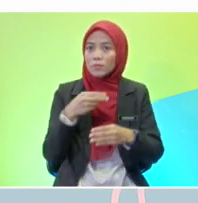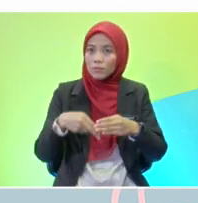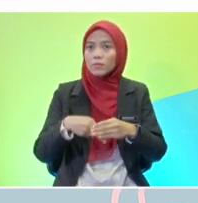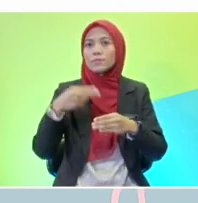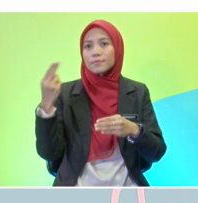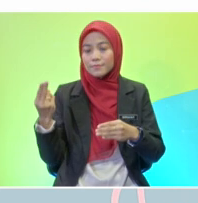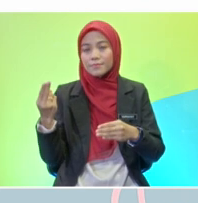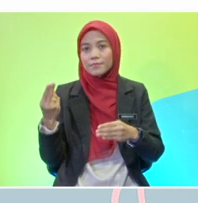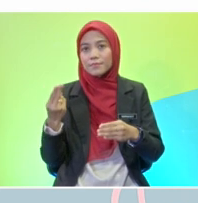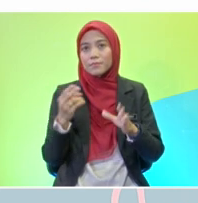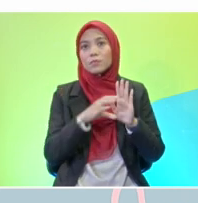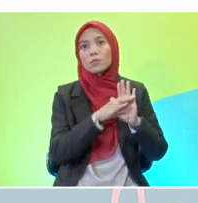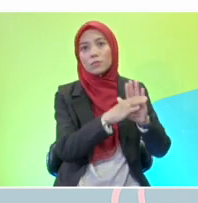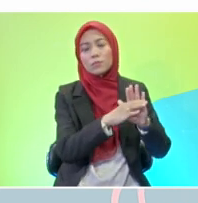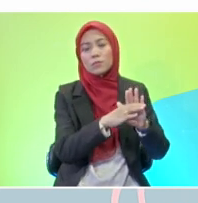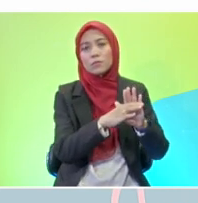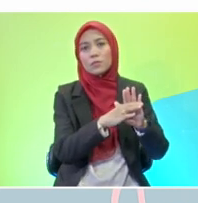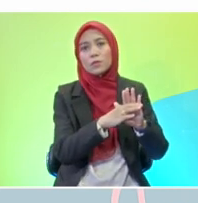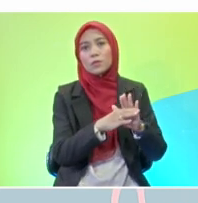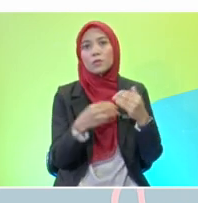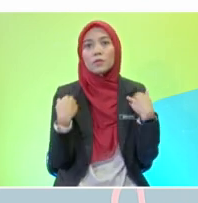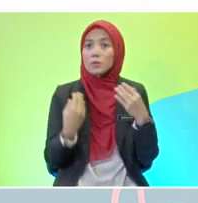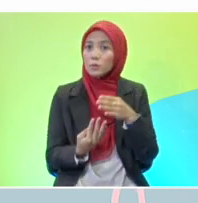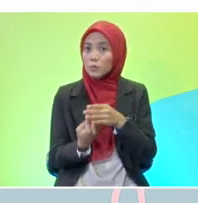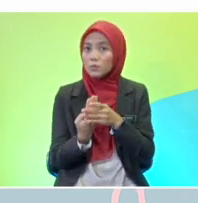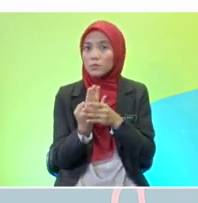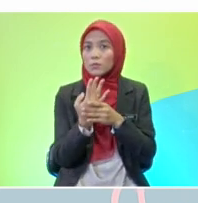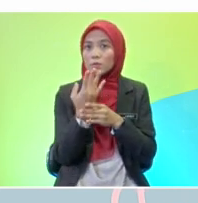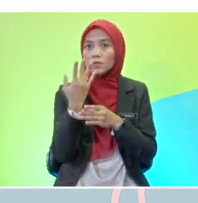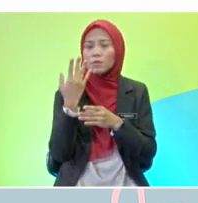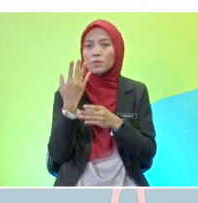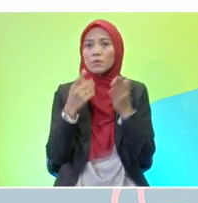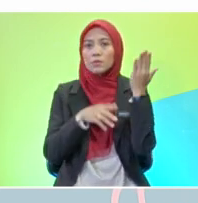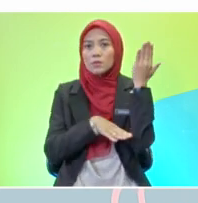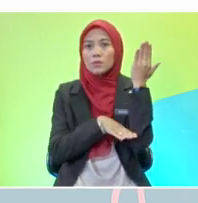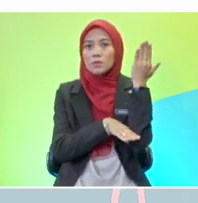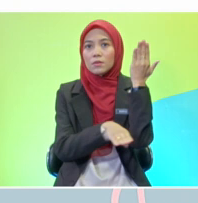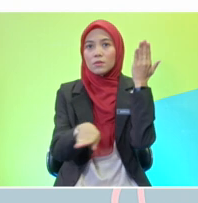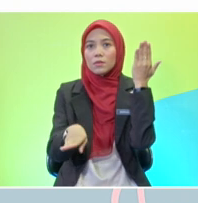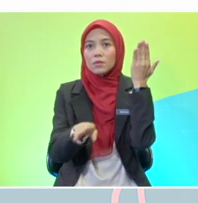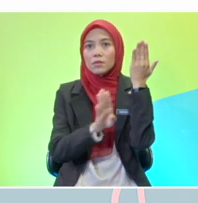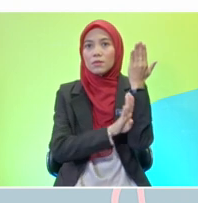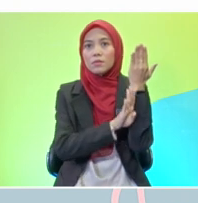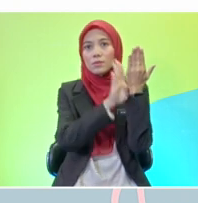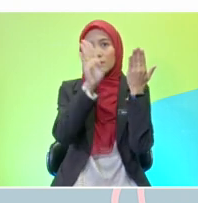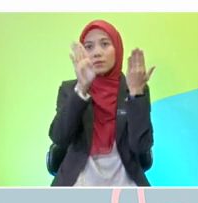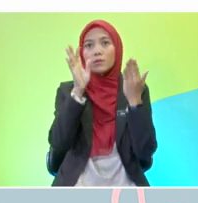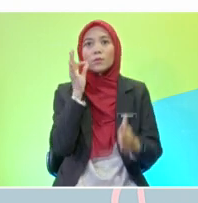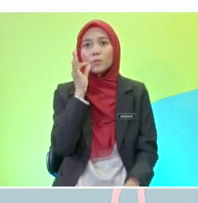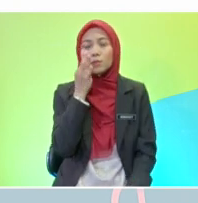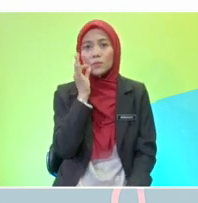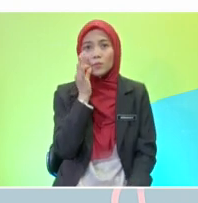contoh gubahan lengkap ya motif yang belum terkan tumbuhan meliputi akar batang buah dahan